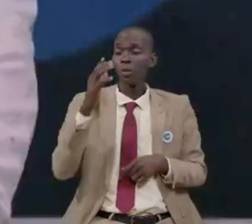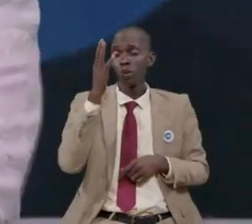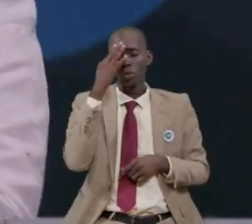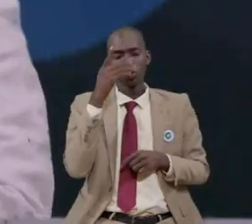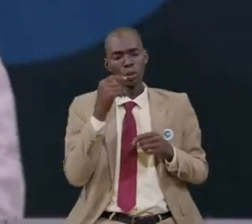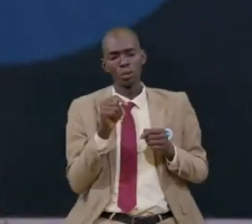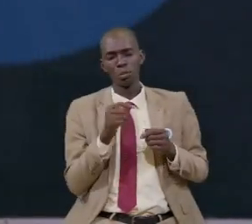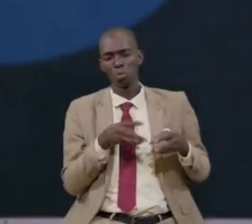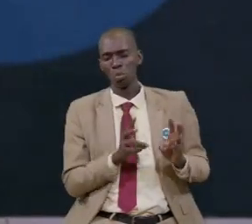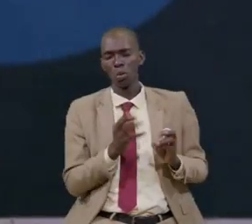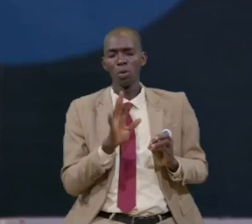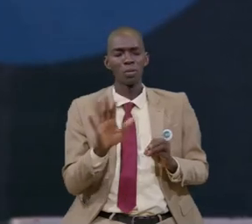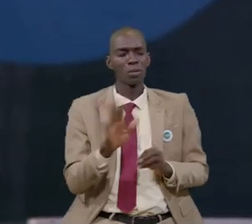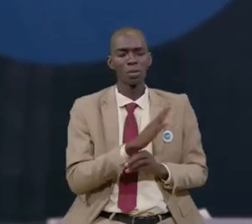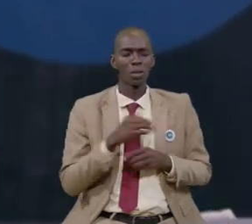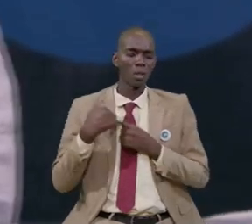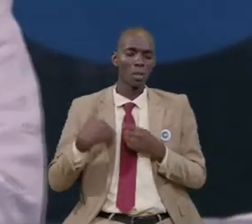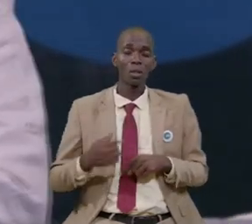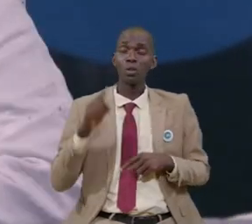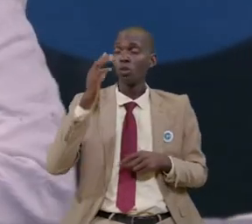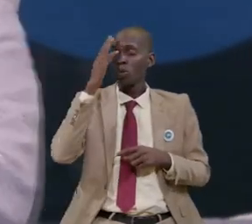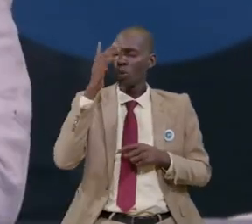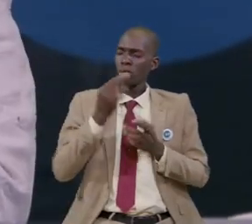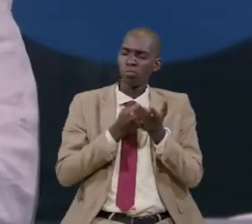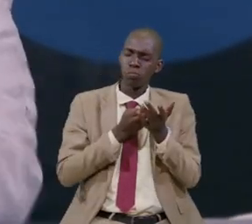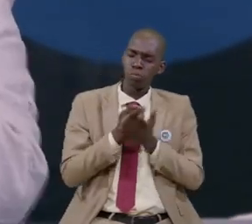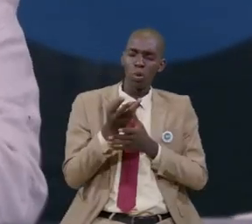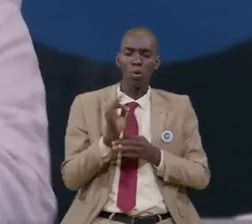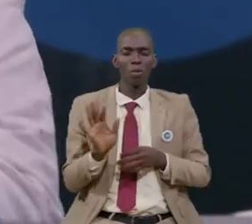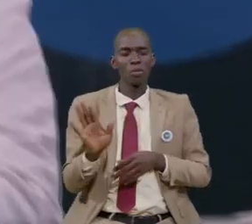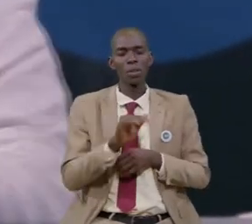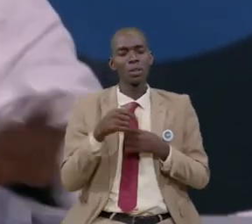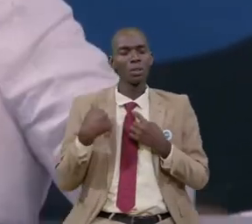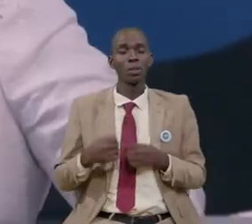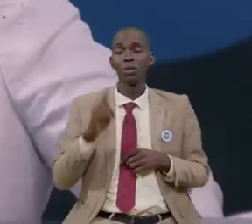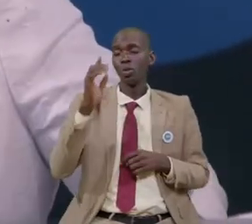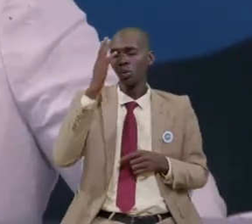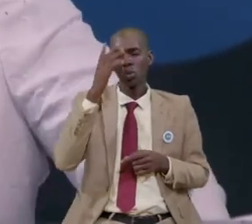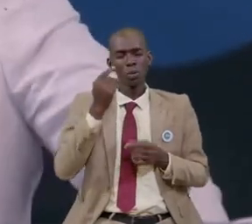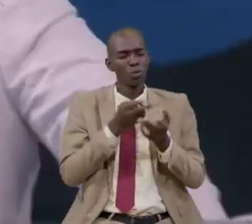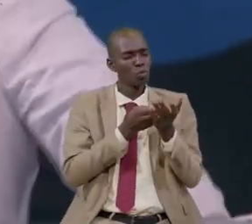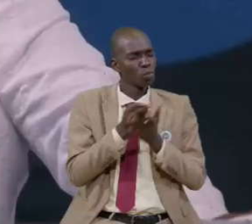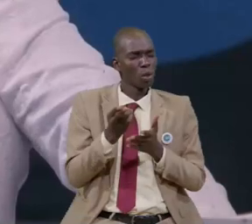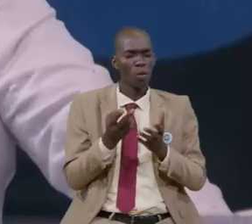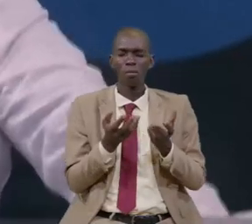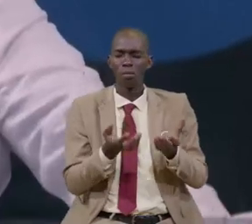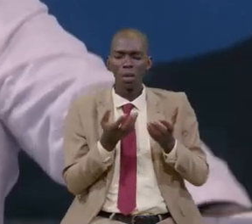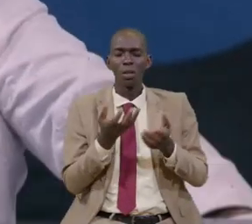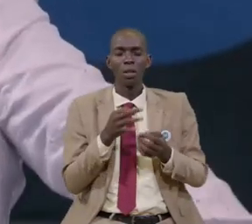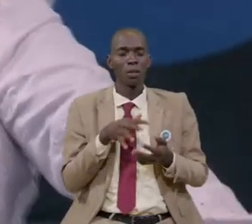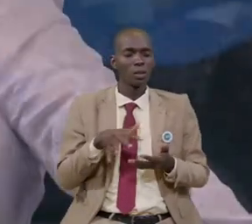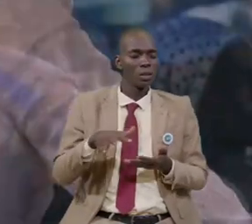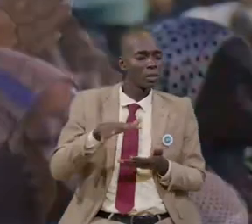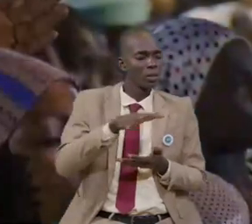du cœur. Tu connais la sincérité du cœur. Tu connais le désir sincère